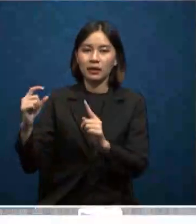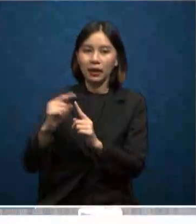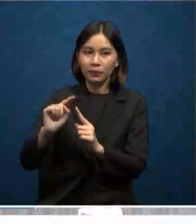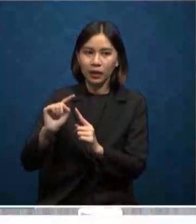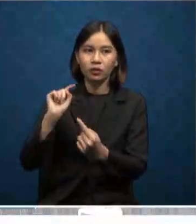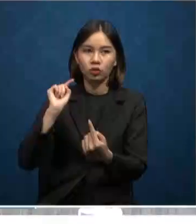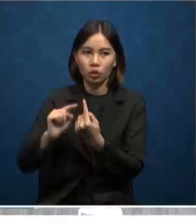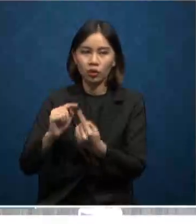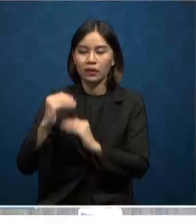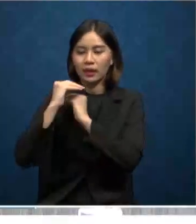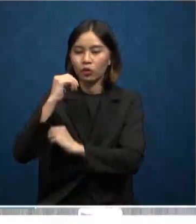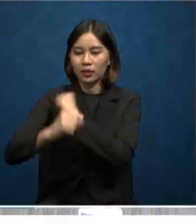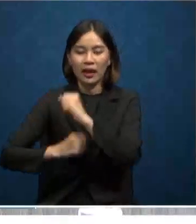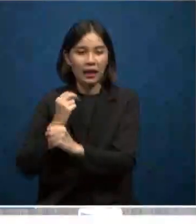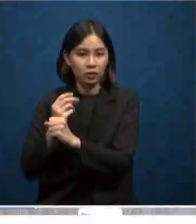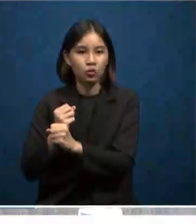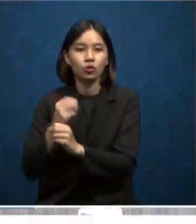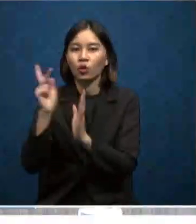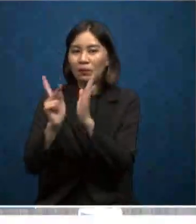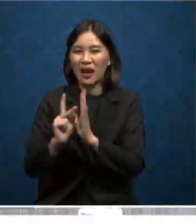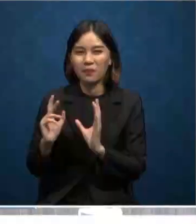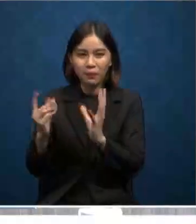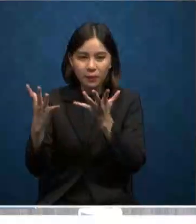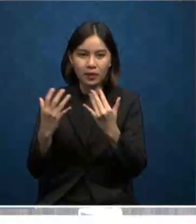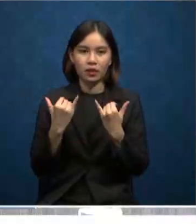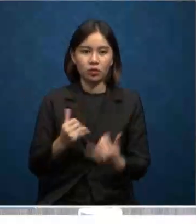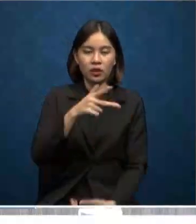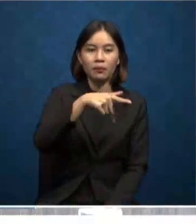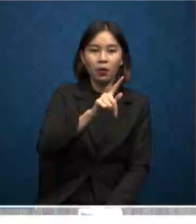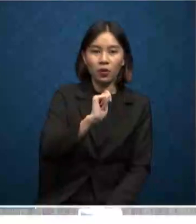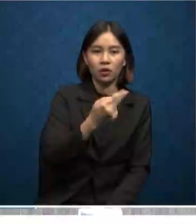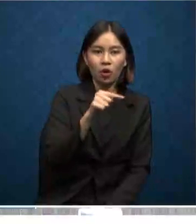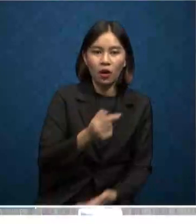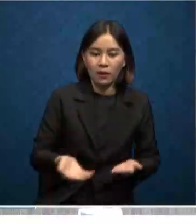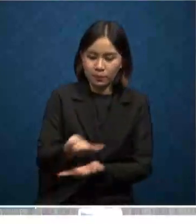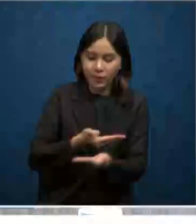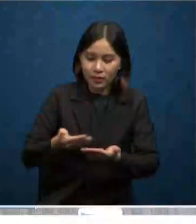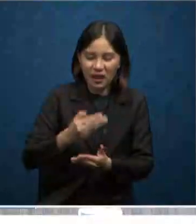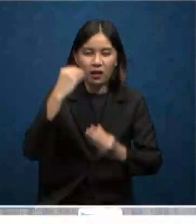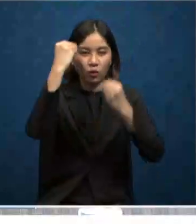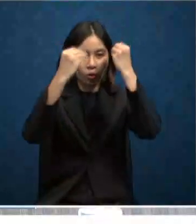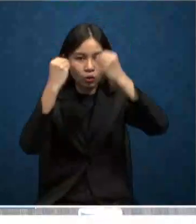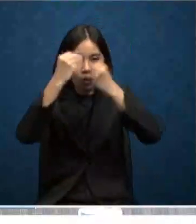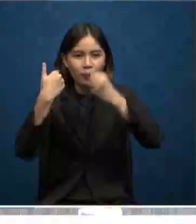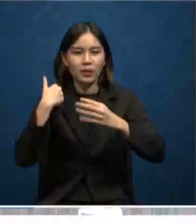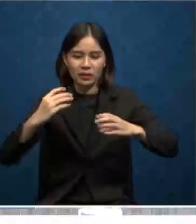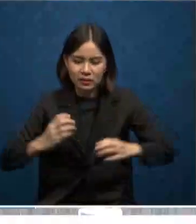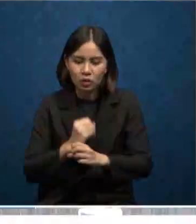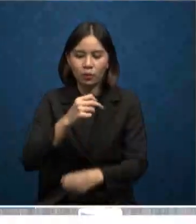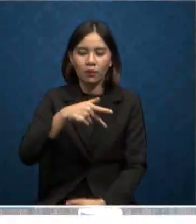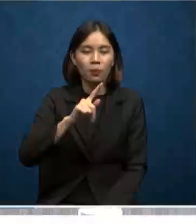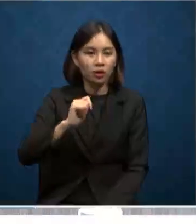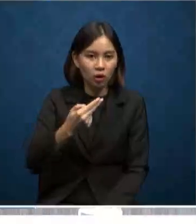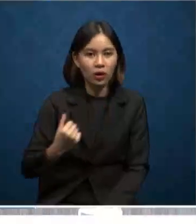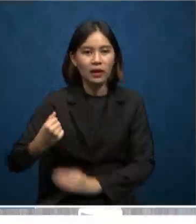ภายใต้กำหนดอายุความตรงนี้จะทำให้ปปท.เนี่ยพิจารณาและสับสนว่าปปท.มีอำน